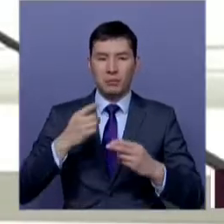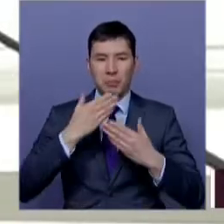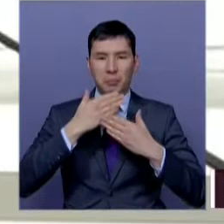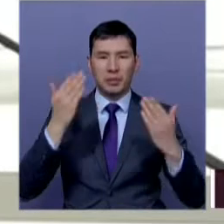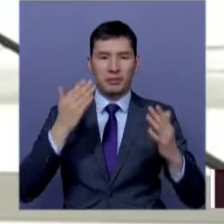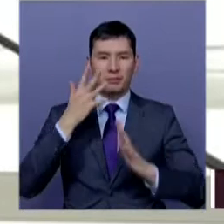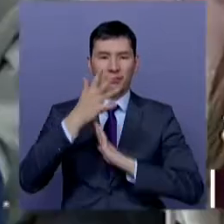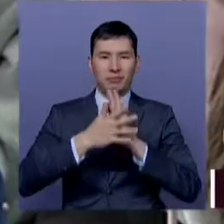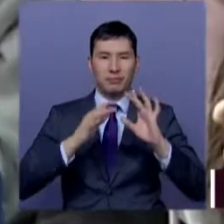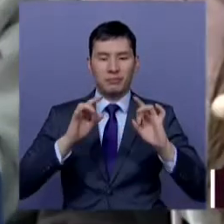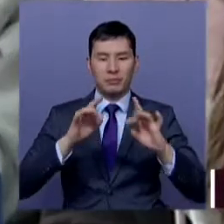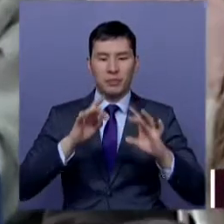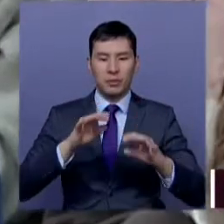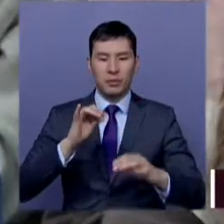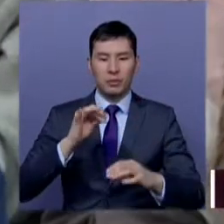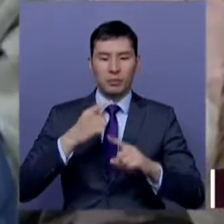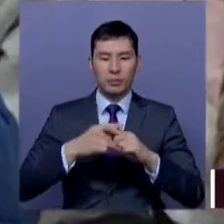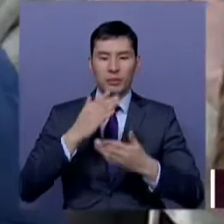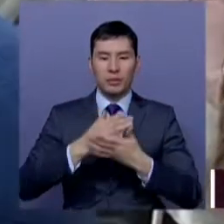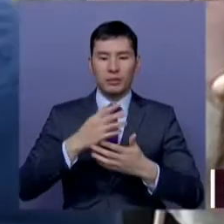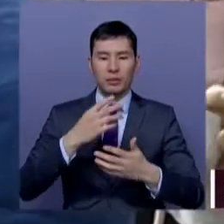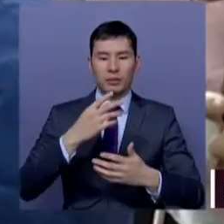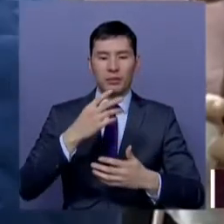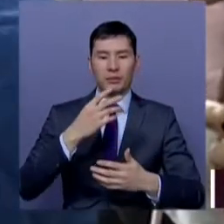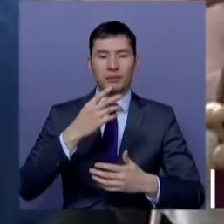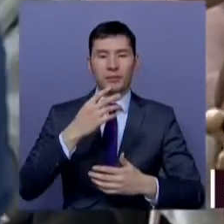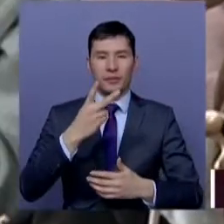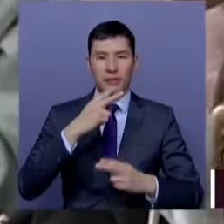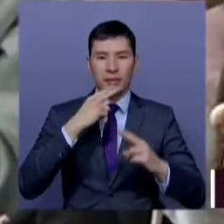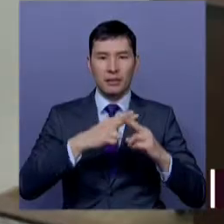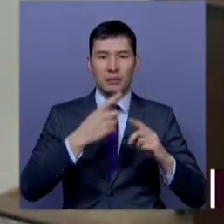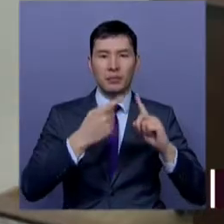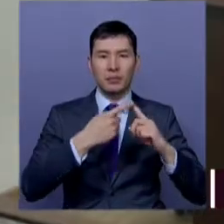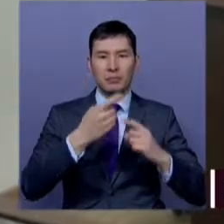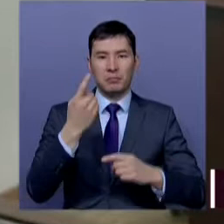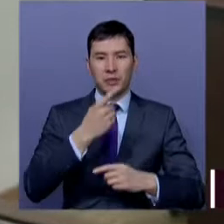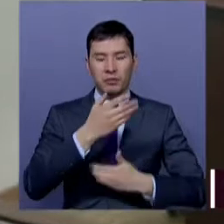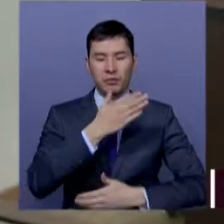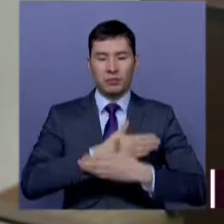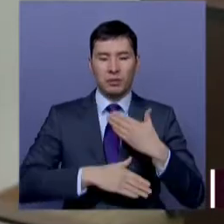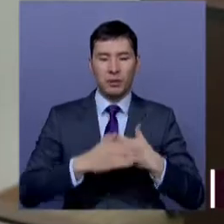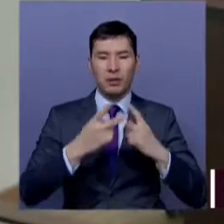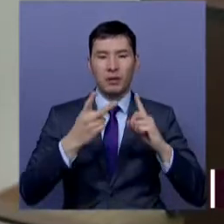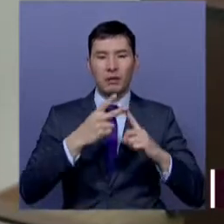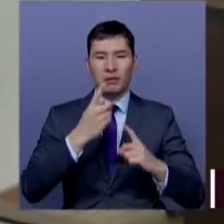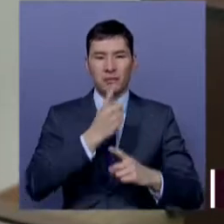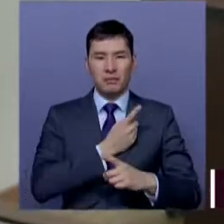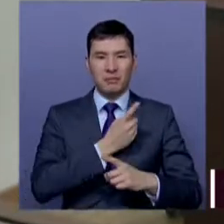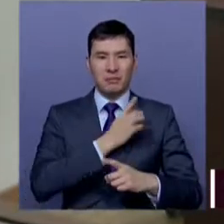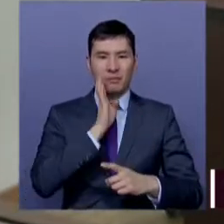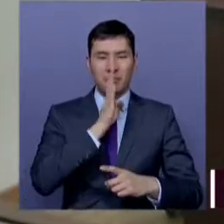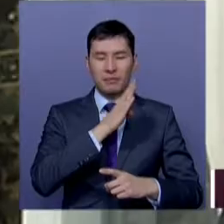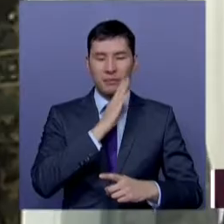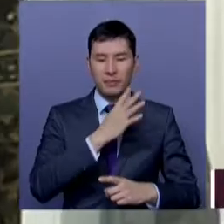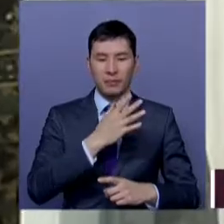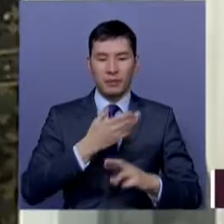Екеуінен бөлек екі әпкесі бар. Оның біреуі екінші топтағы мүгедек, ал екіншісі жалғыз басты ана. Ал 4 жыл 8 айға сотталған